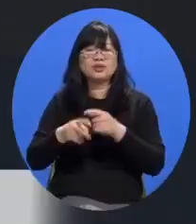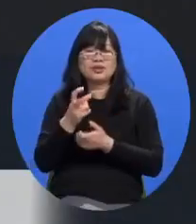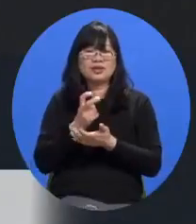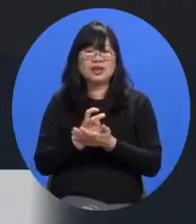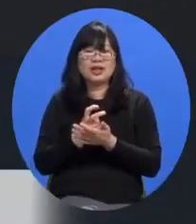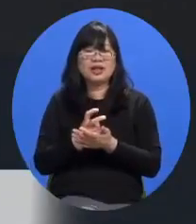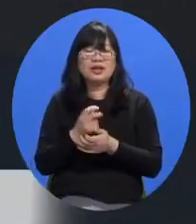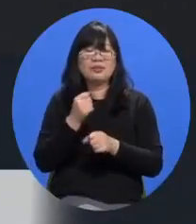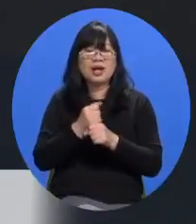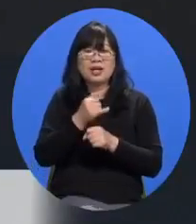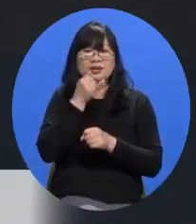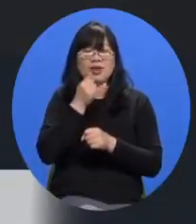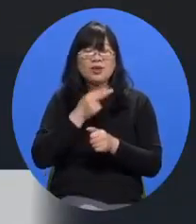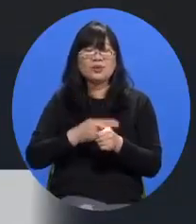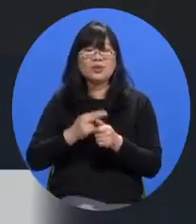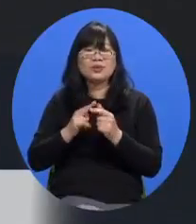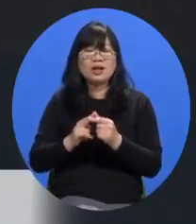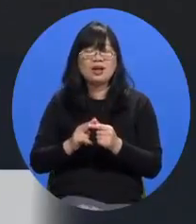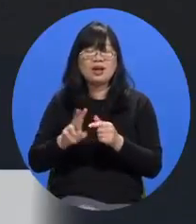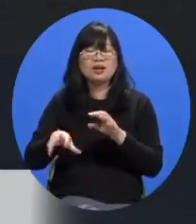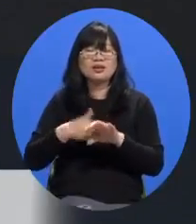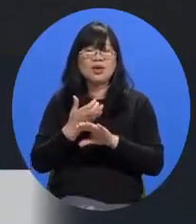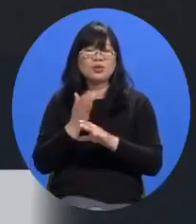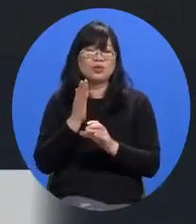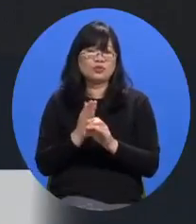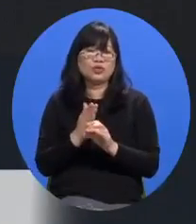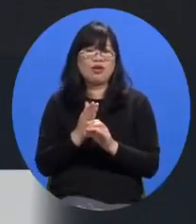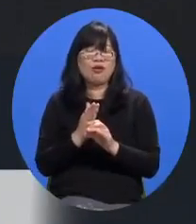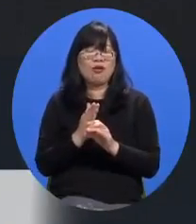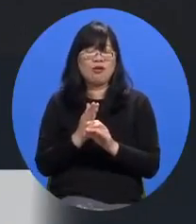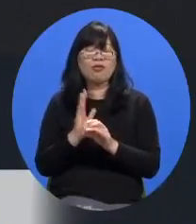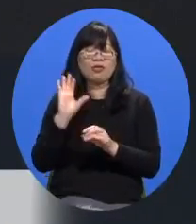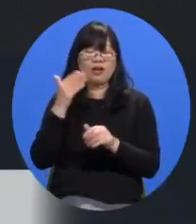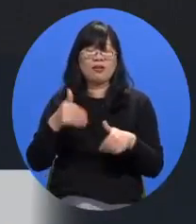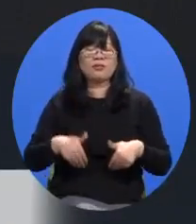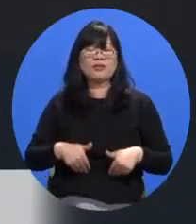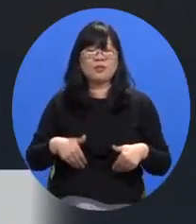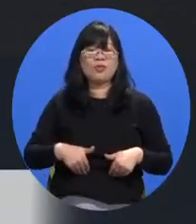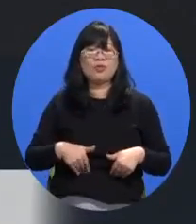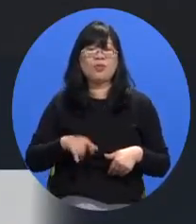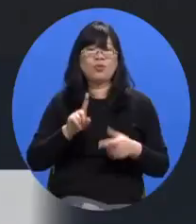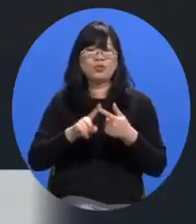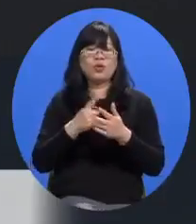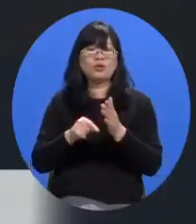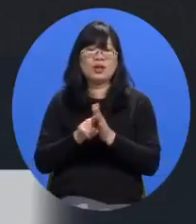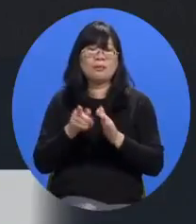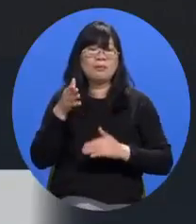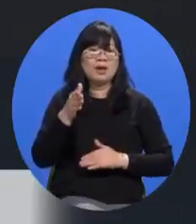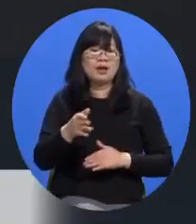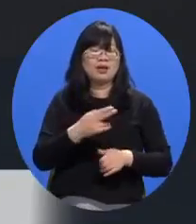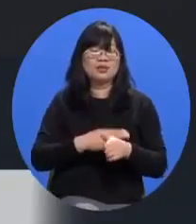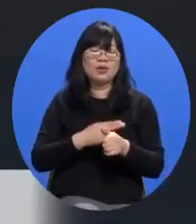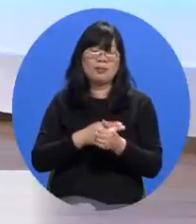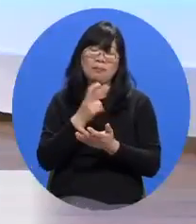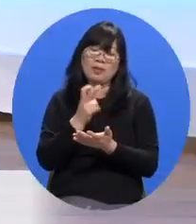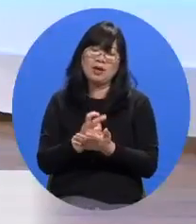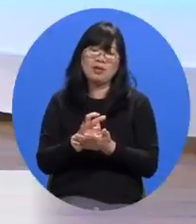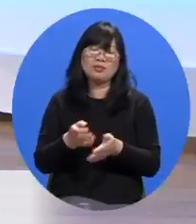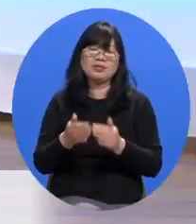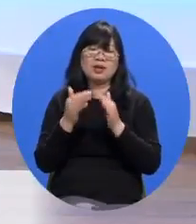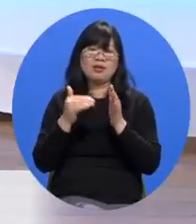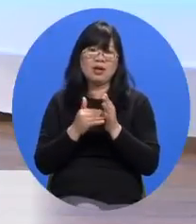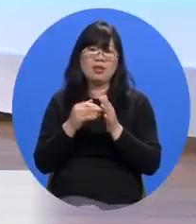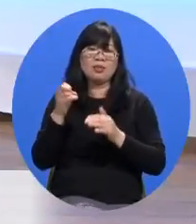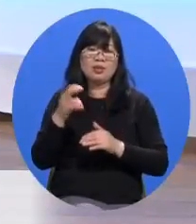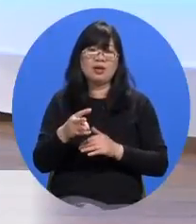만들려면 결국 교사가 개혁의 주체가 좀 되어야 되겠다. 그래서 그걸 위한 방향으로 교사의 법제화랄지